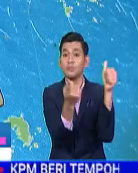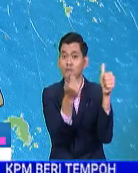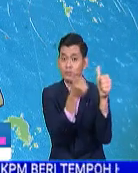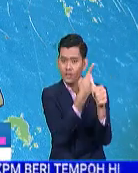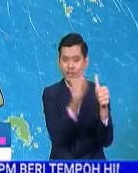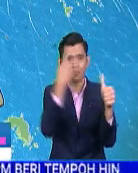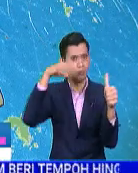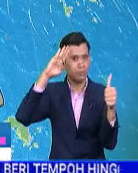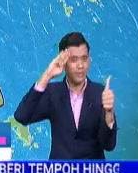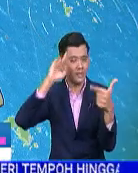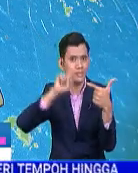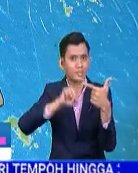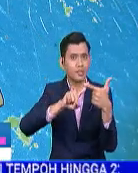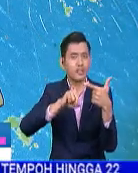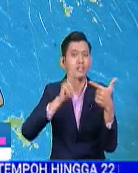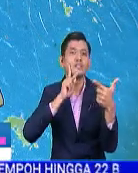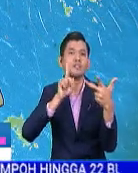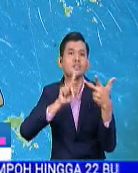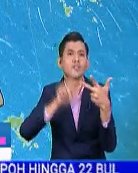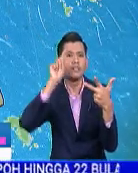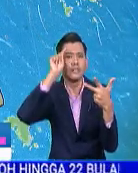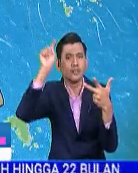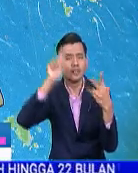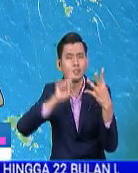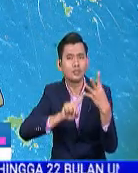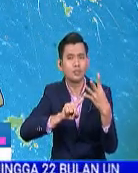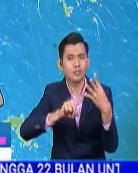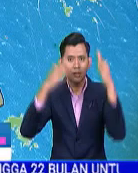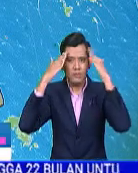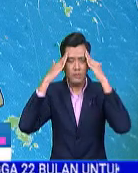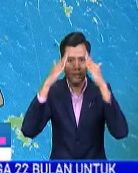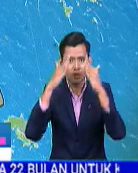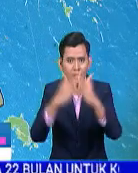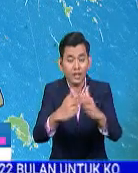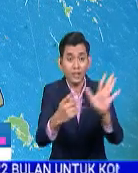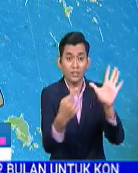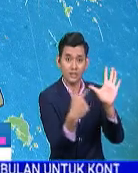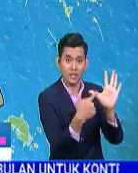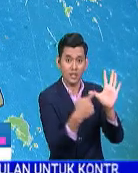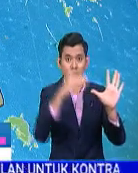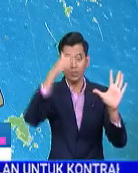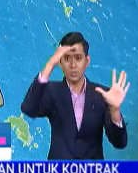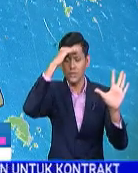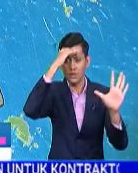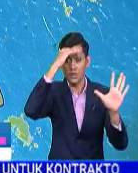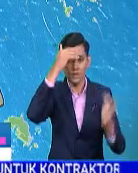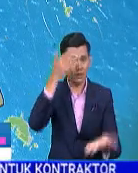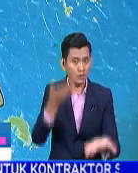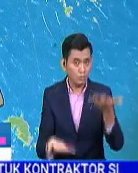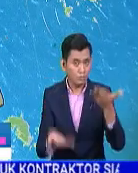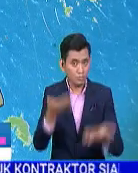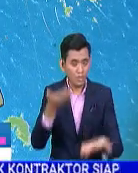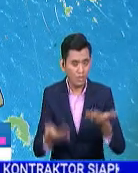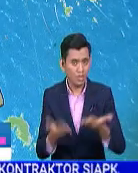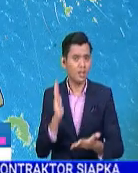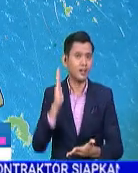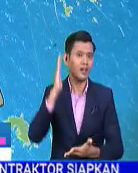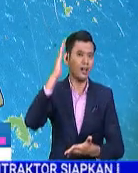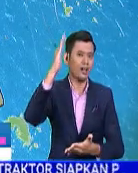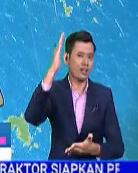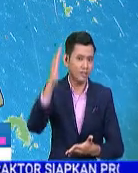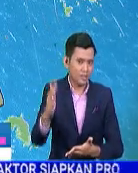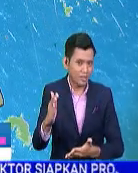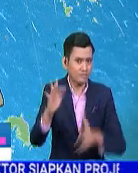Perlis, Kedah, Terengganu, Pahang dan juga di negeri Johor yang mana dijangkakan akan beransur